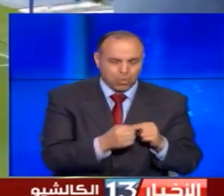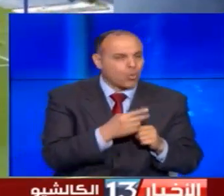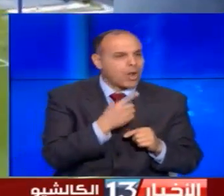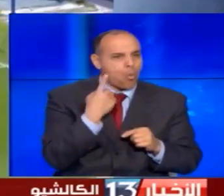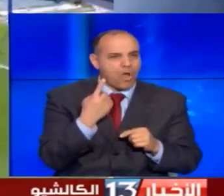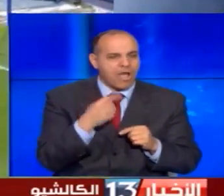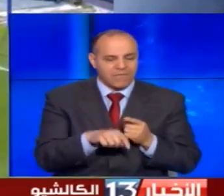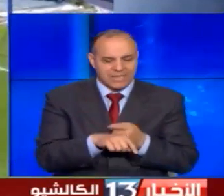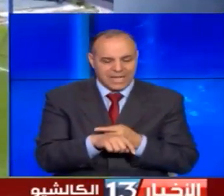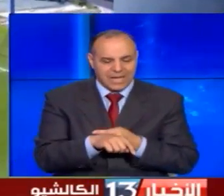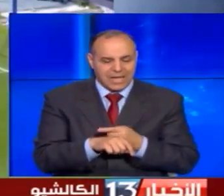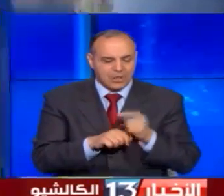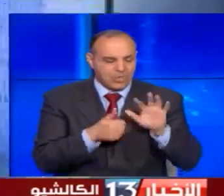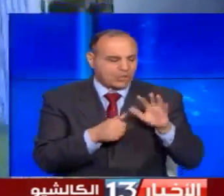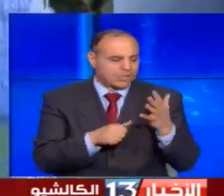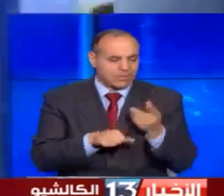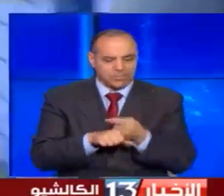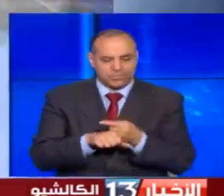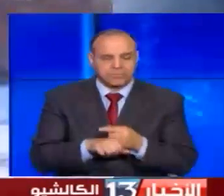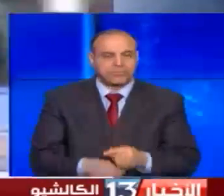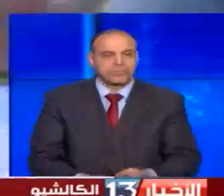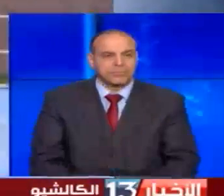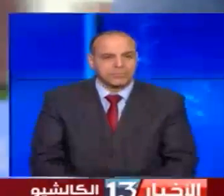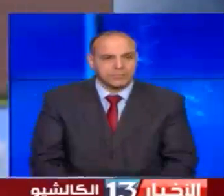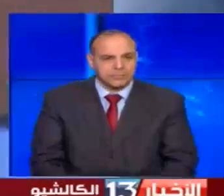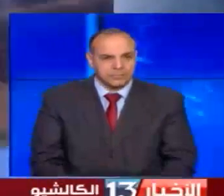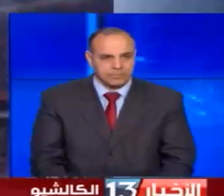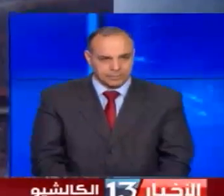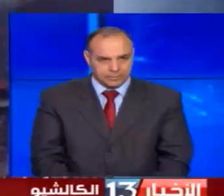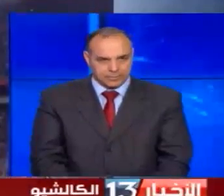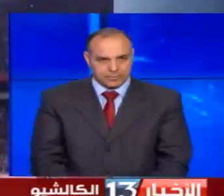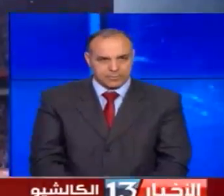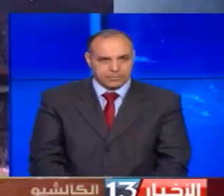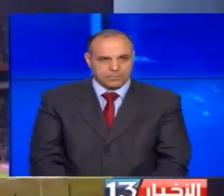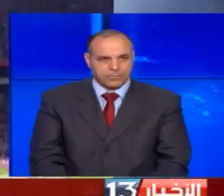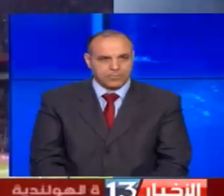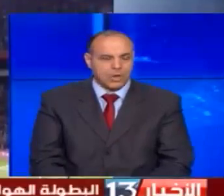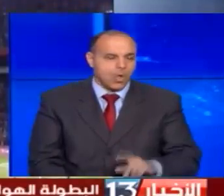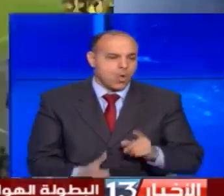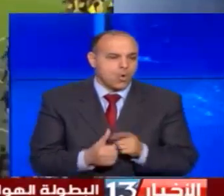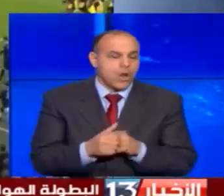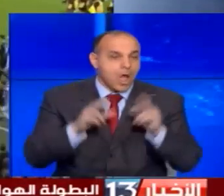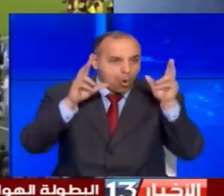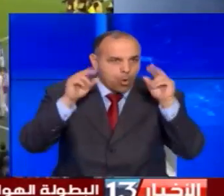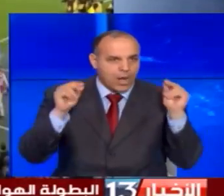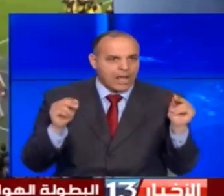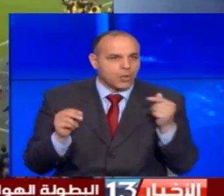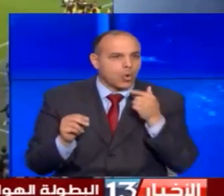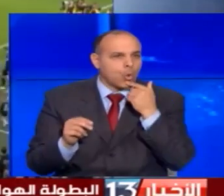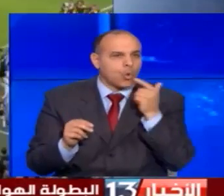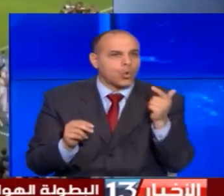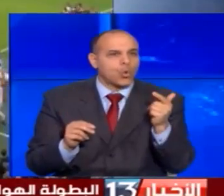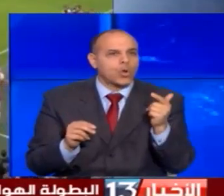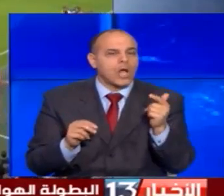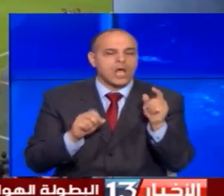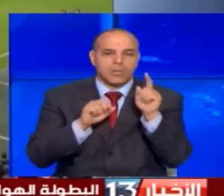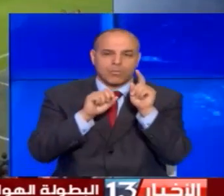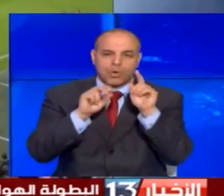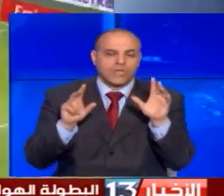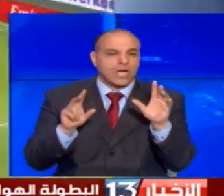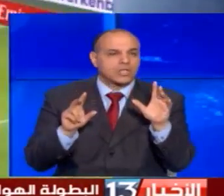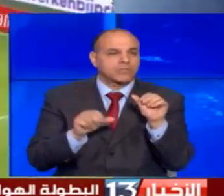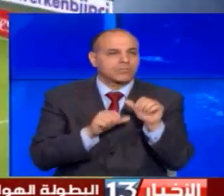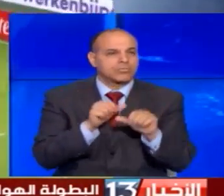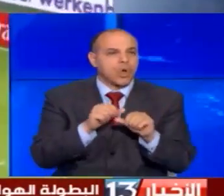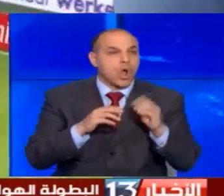في الدقيقة 65 من زمن اللقاء. وإلى الدرجة الأولى الهولندية، حيث مثلت الجولة 18 جولة